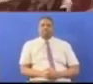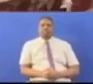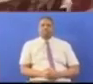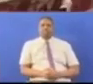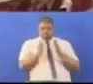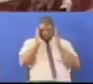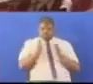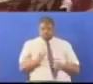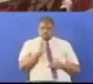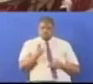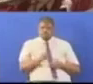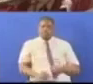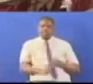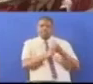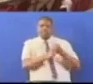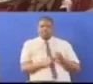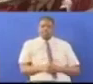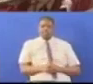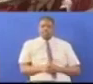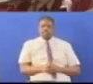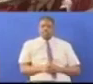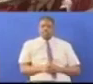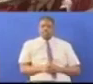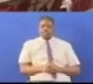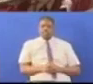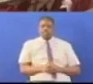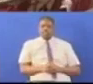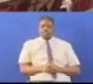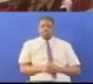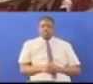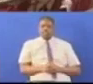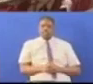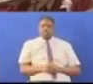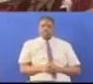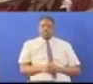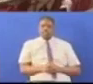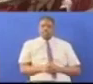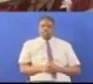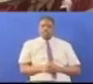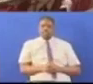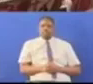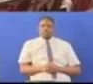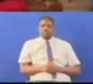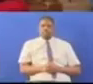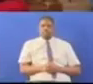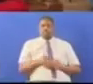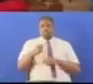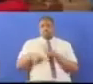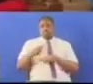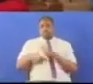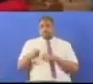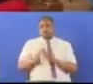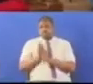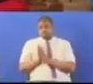mwaka 2021 umepitishwa na bunge tukufu la Jamhuri ya Muungano wa Tanzania na kusubiri kukubaliwa